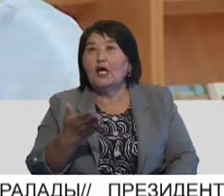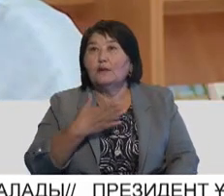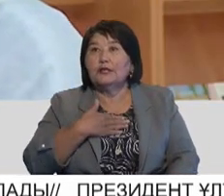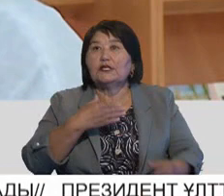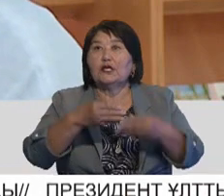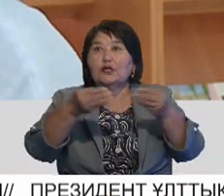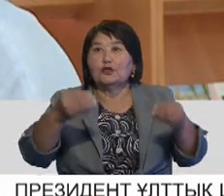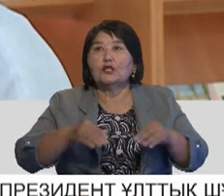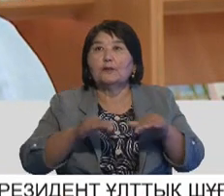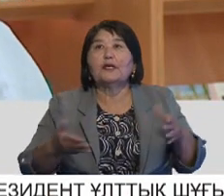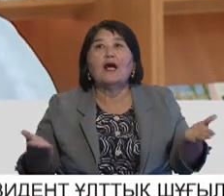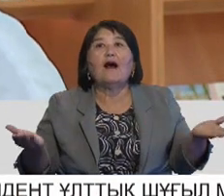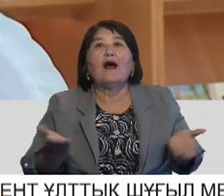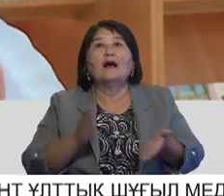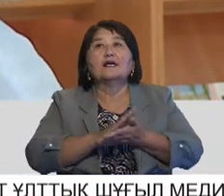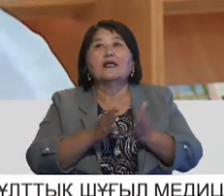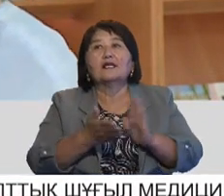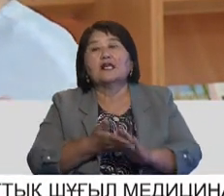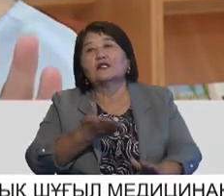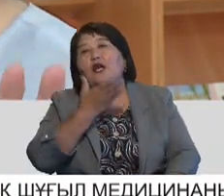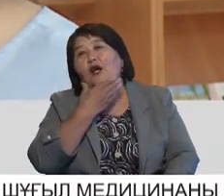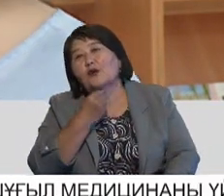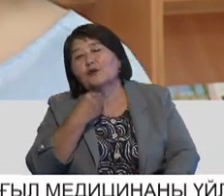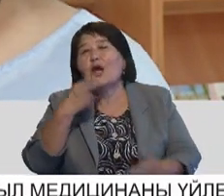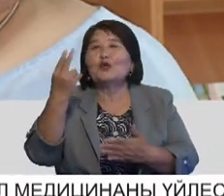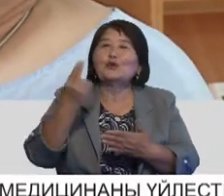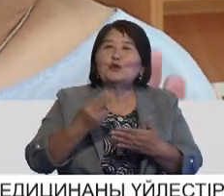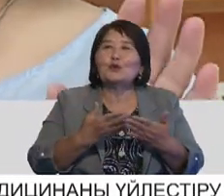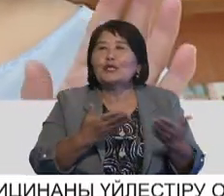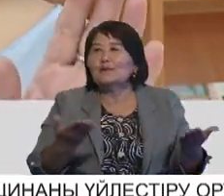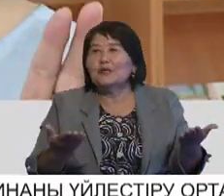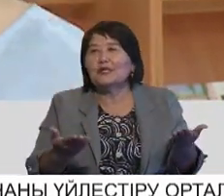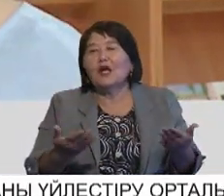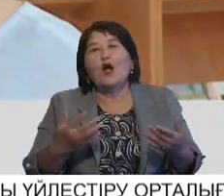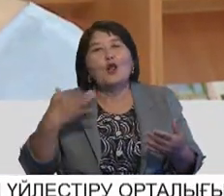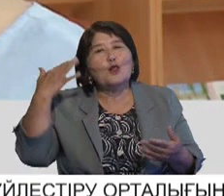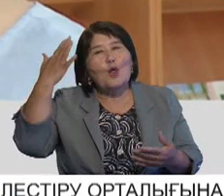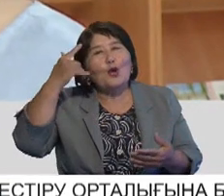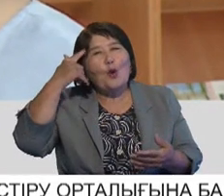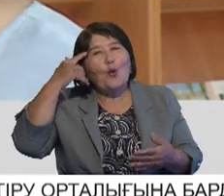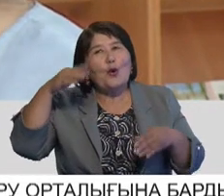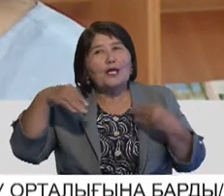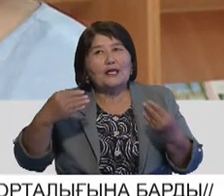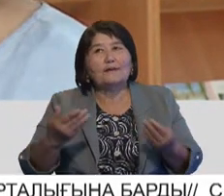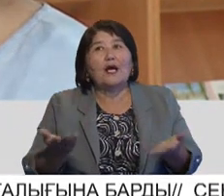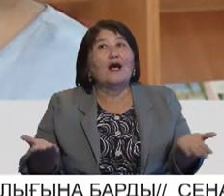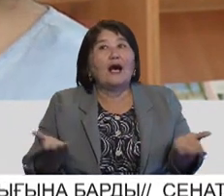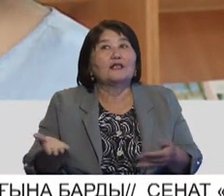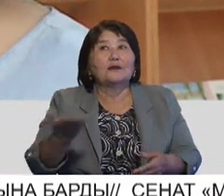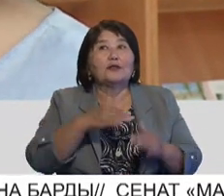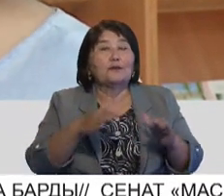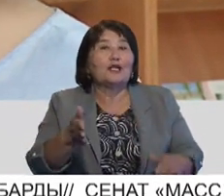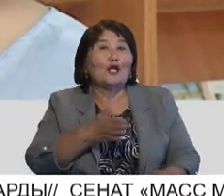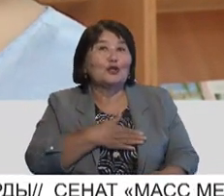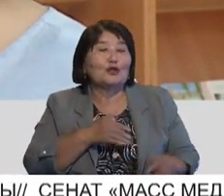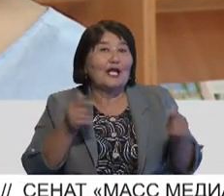журналдар балаларға қандай жағдайда көркемдікпен де, суретпен де, логикалық ой тастаумен де қайтсек те біз баланың